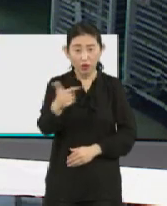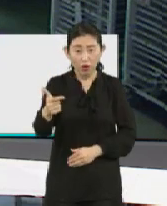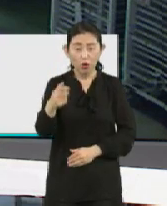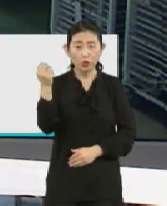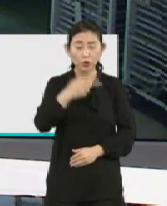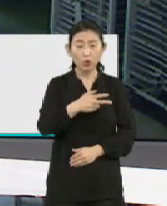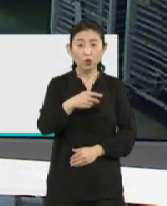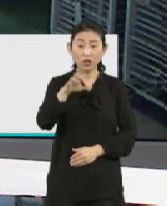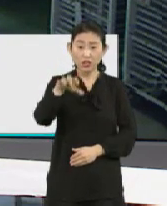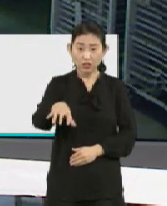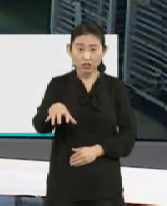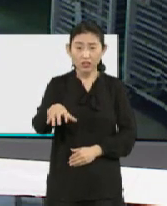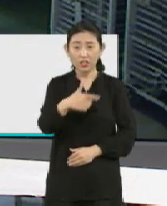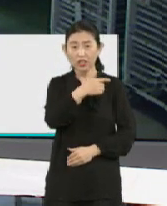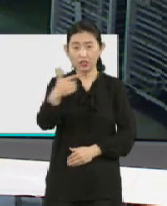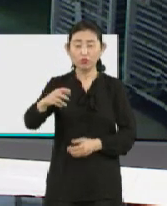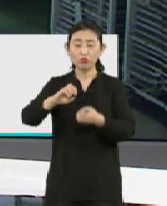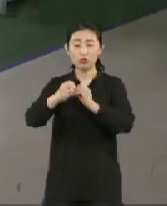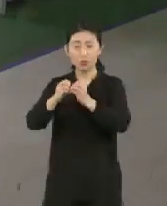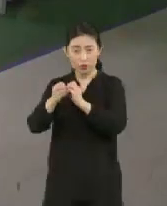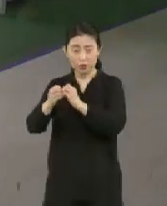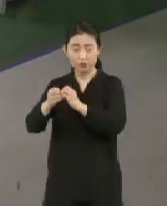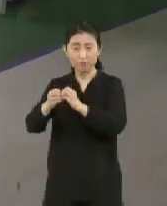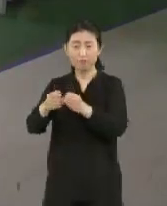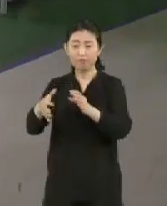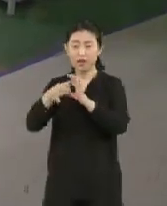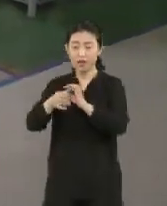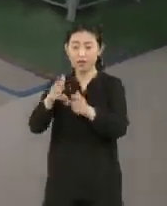입주할 예정입니다. 강지런 기자입니다.